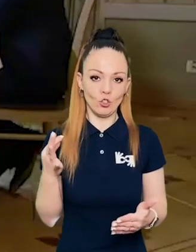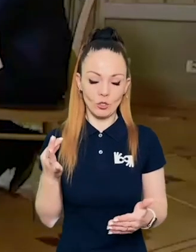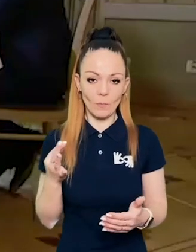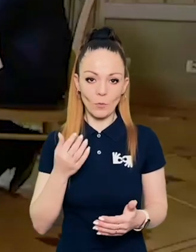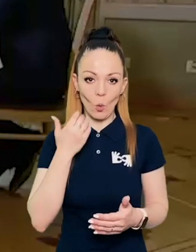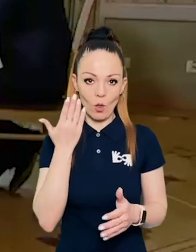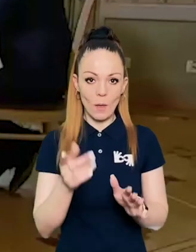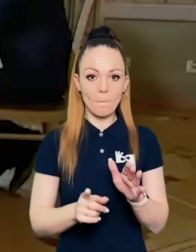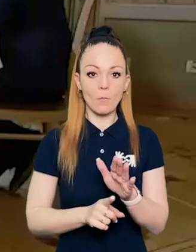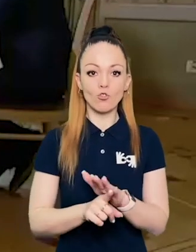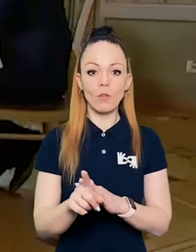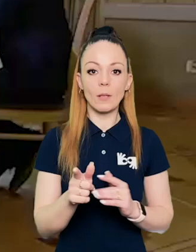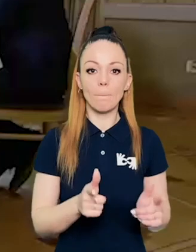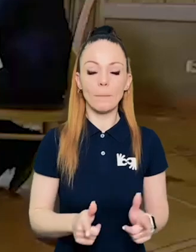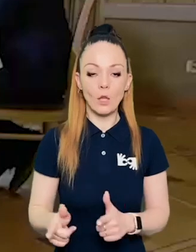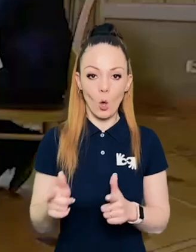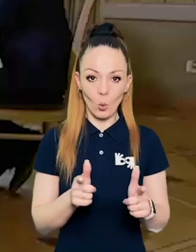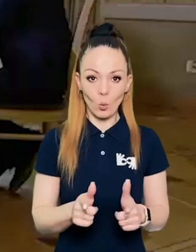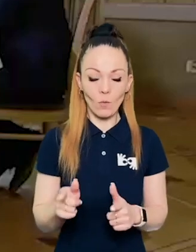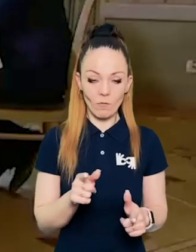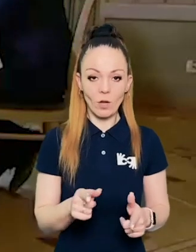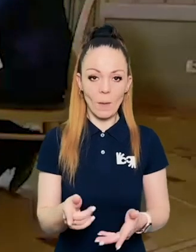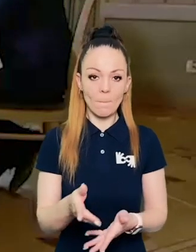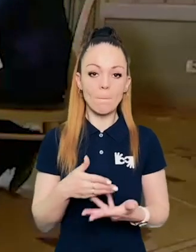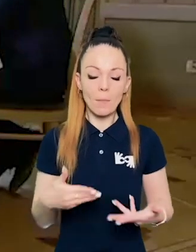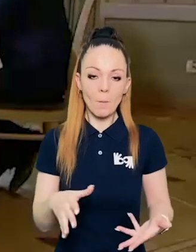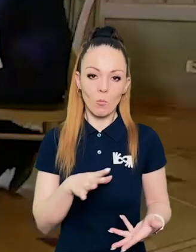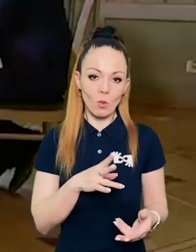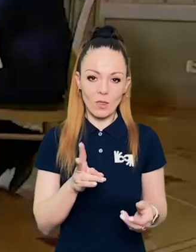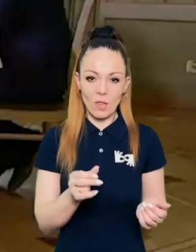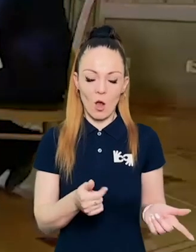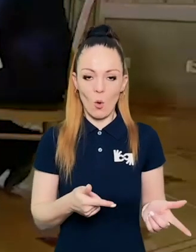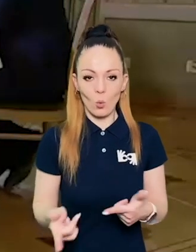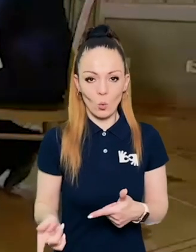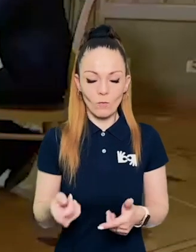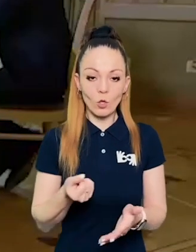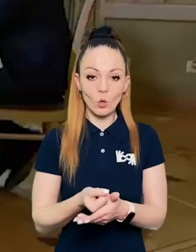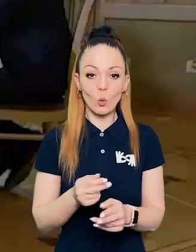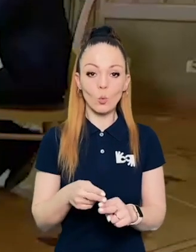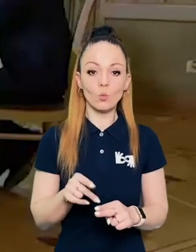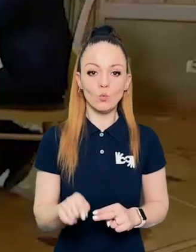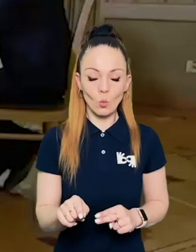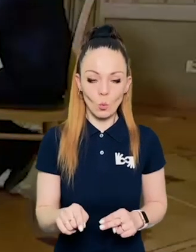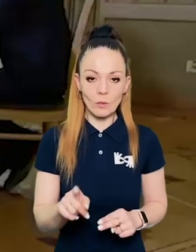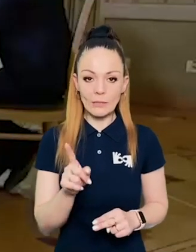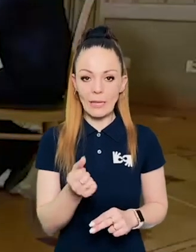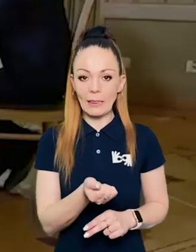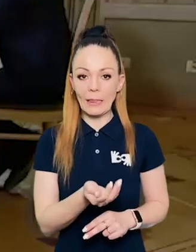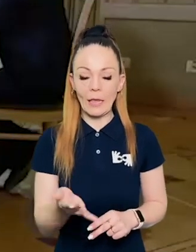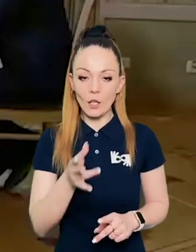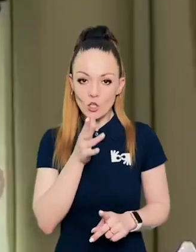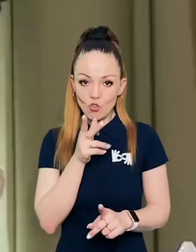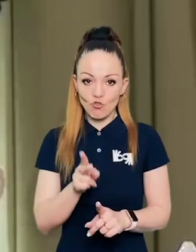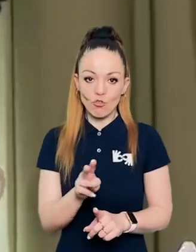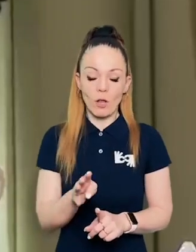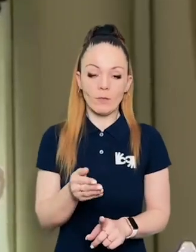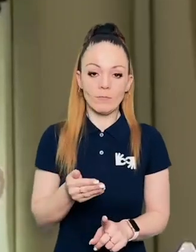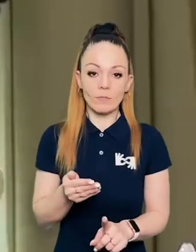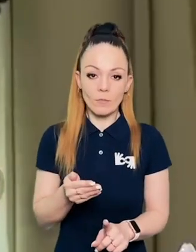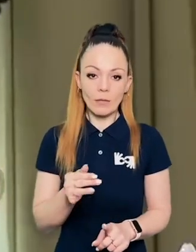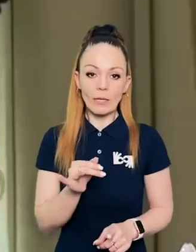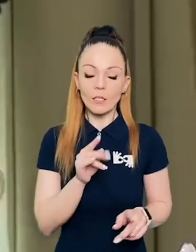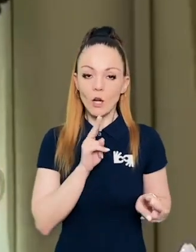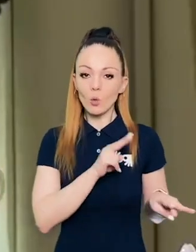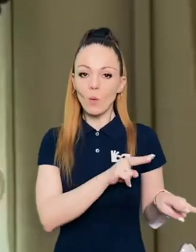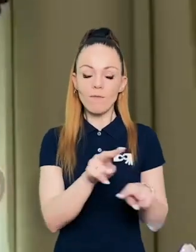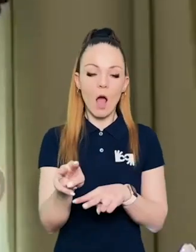Навіть трішки ще раніше, напевно, да. Коли починається підготовка, тобто ми були не готові і до цього за